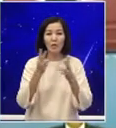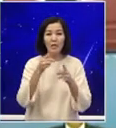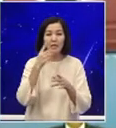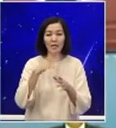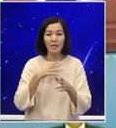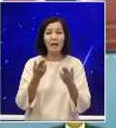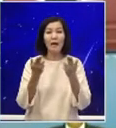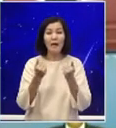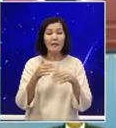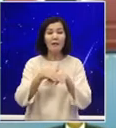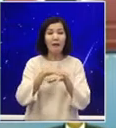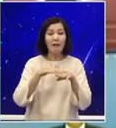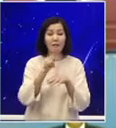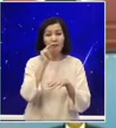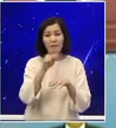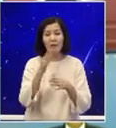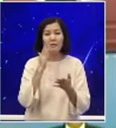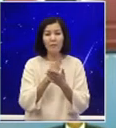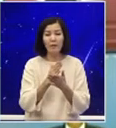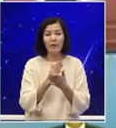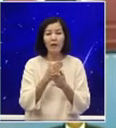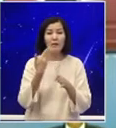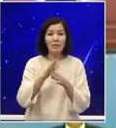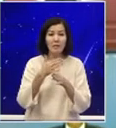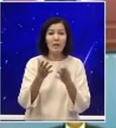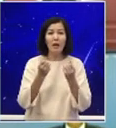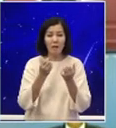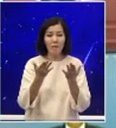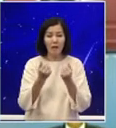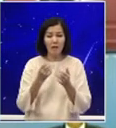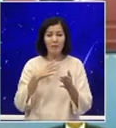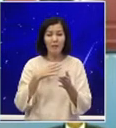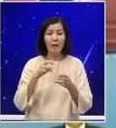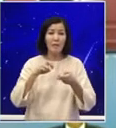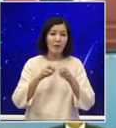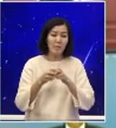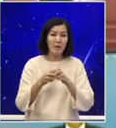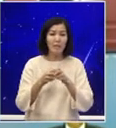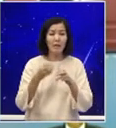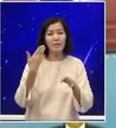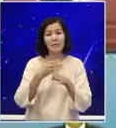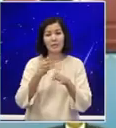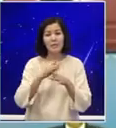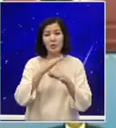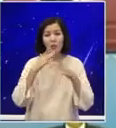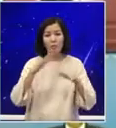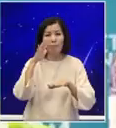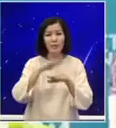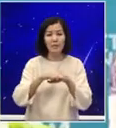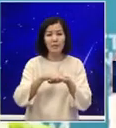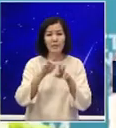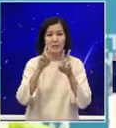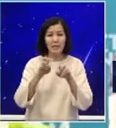Әрине халықтың кінәсі бар, негізсіз несие алған, бірақ осыған байланысты проблемалық несиесі көп банктерді анықтау